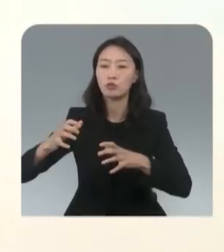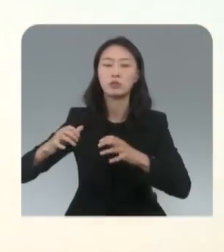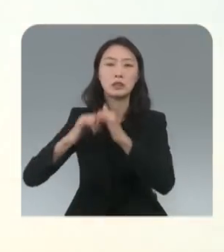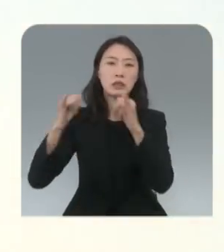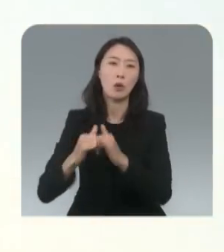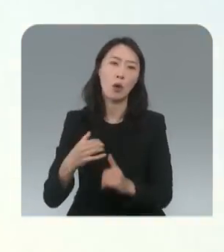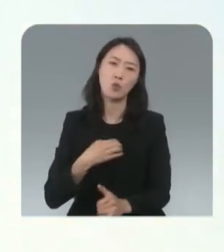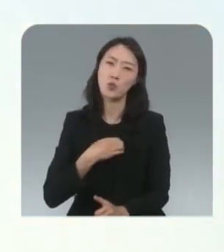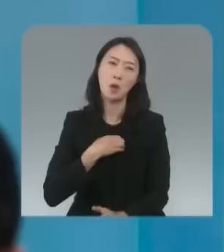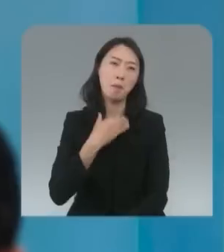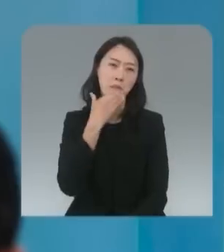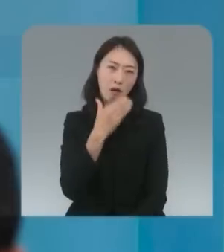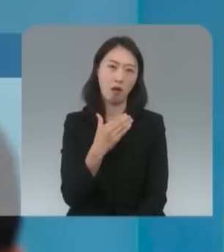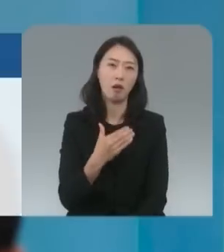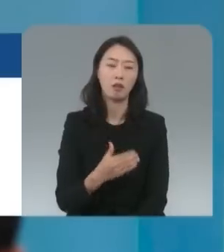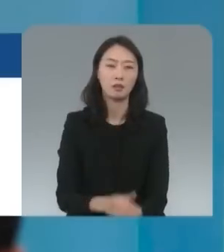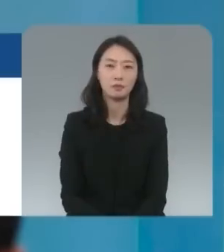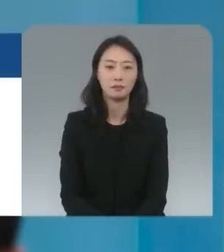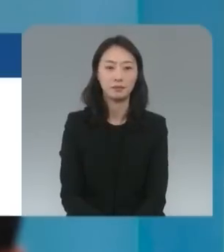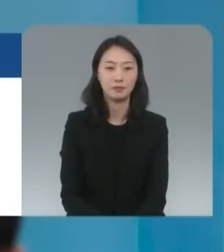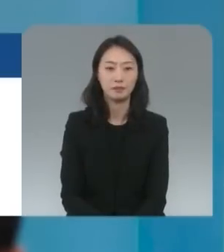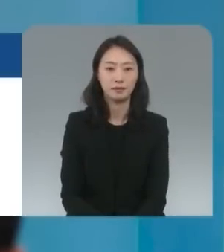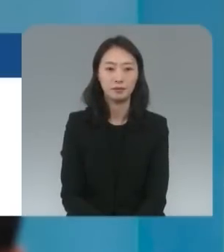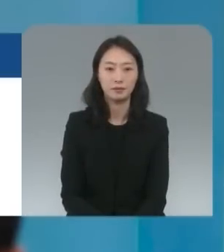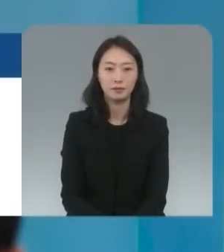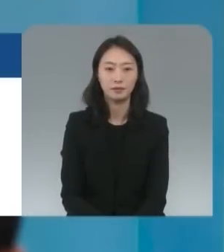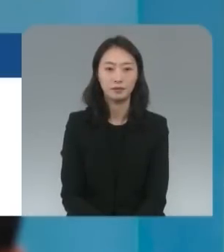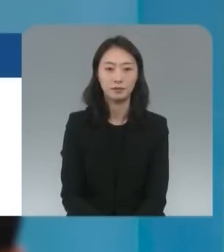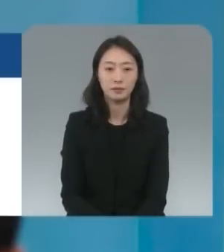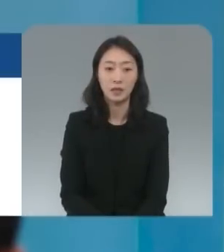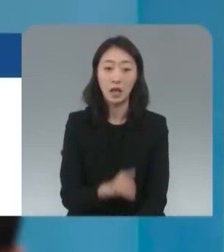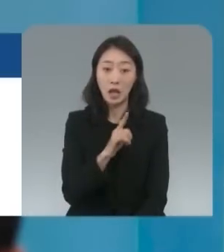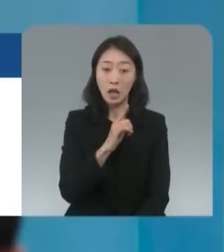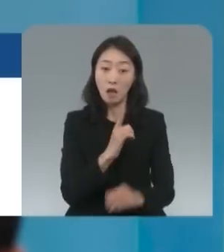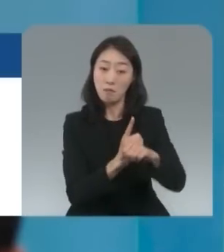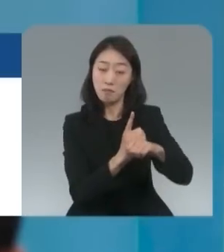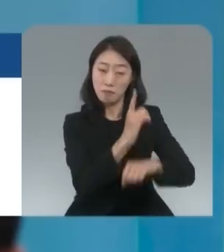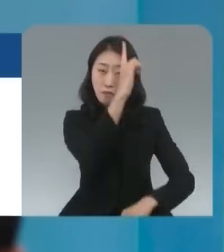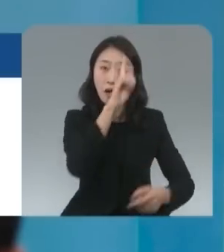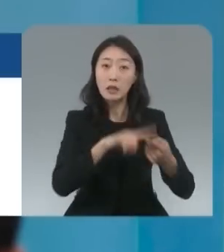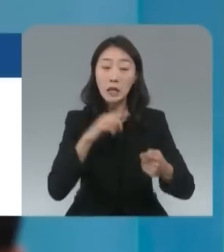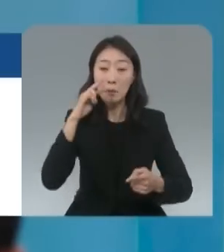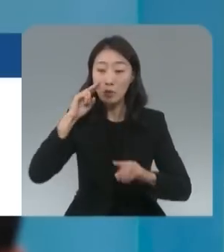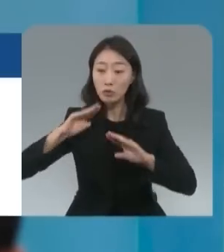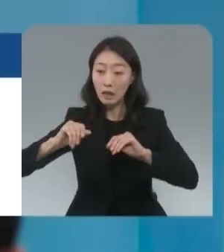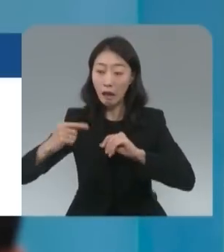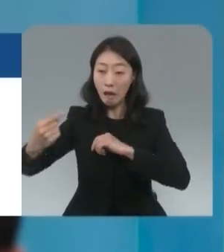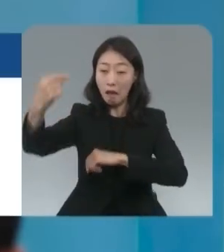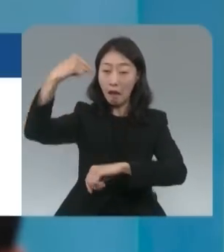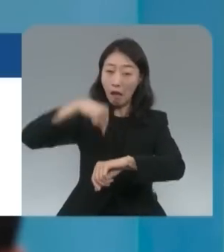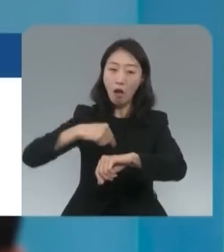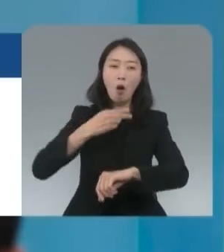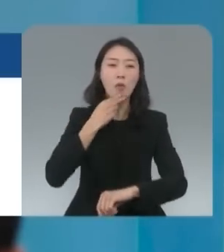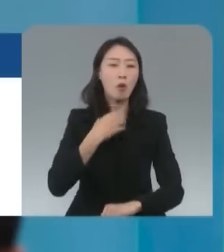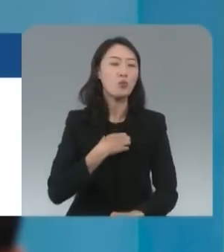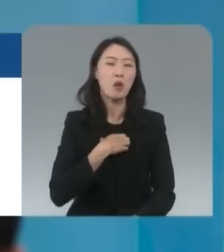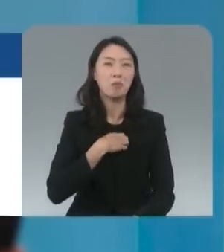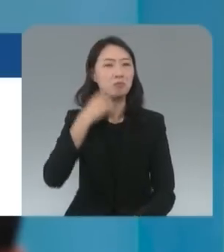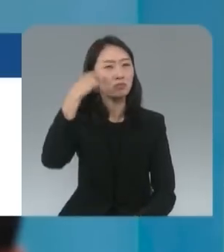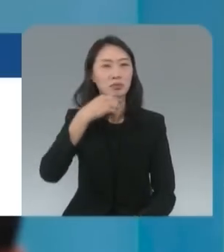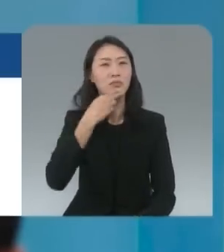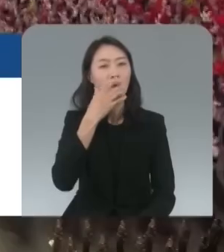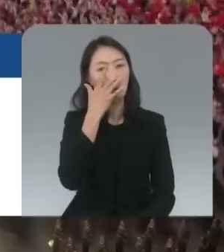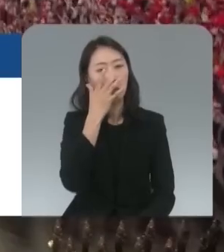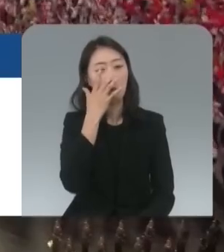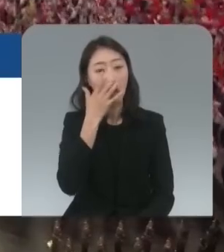우려를 나타냈습니다. It itself did not pose a threat to the homeland, but make no mistake, we are remain deeply concerned